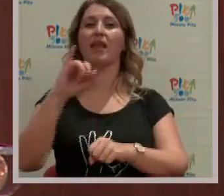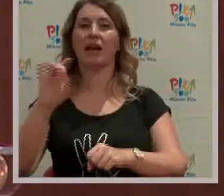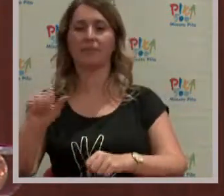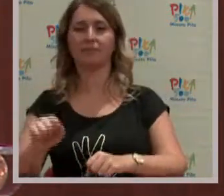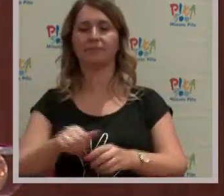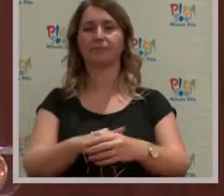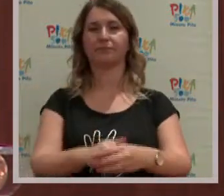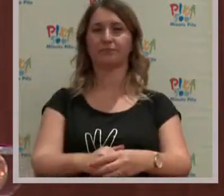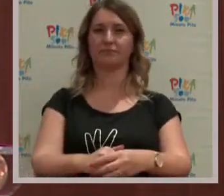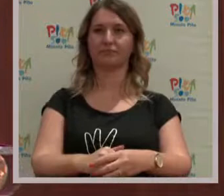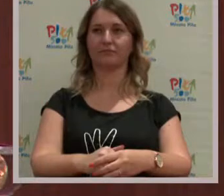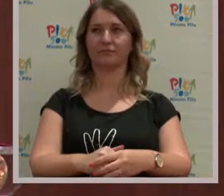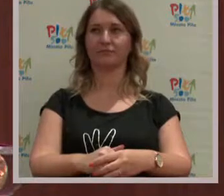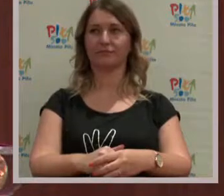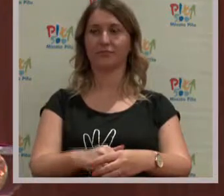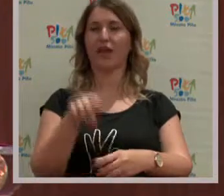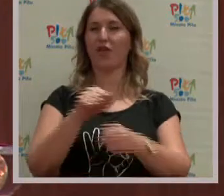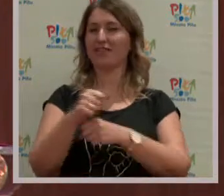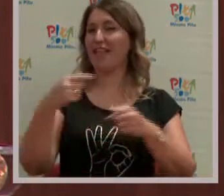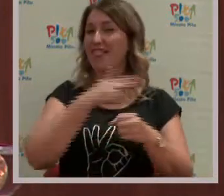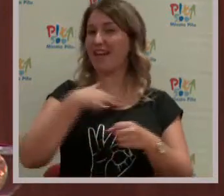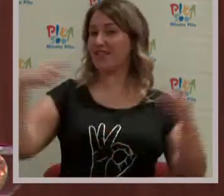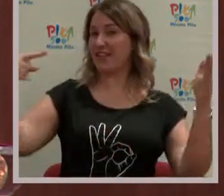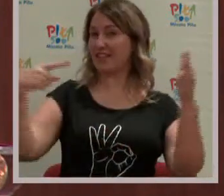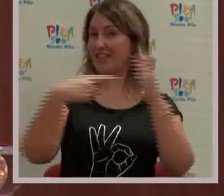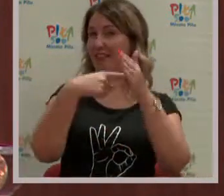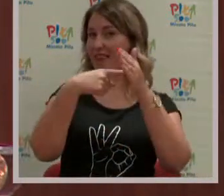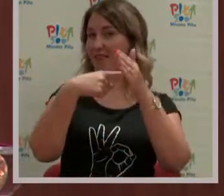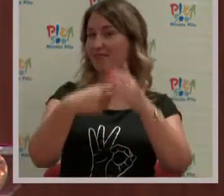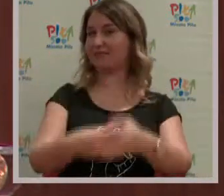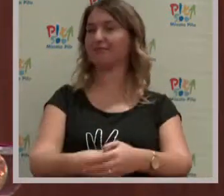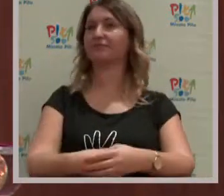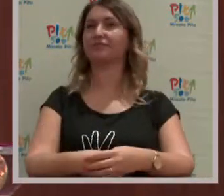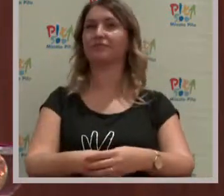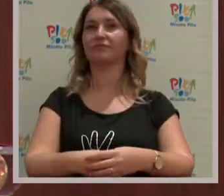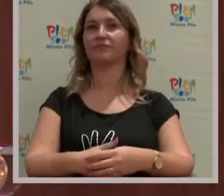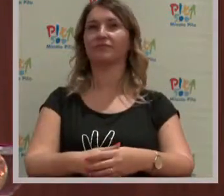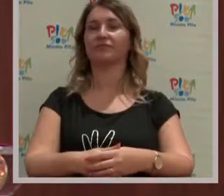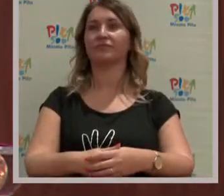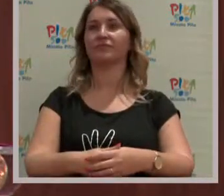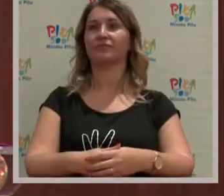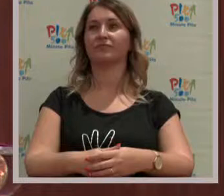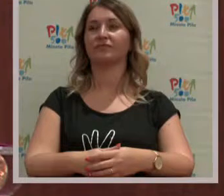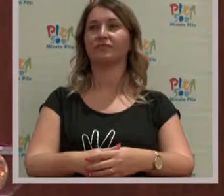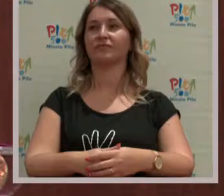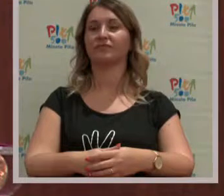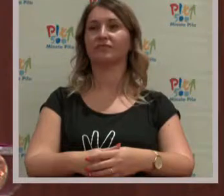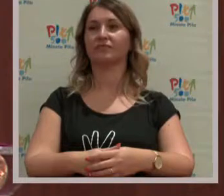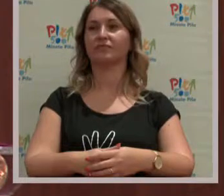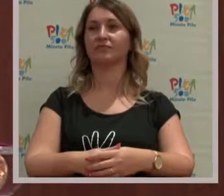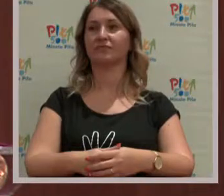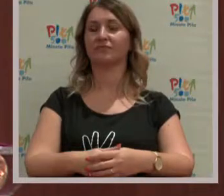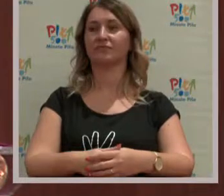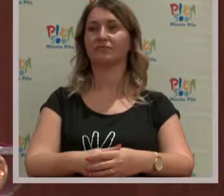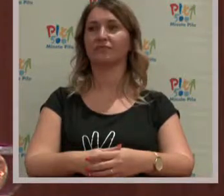I to jest ten cel, który chciałbym, żeby sportowo klub sobie postawił. Też chciałbym poprosić